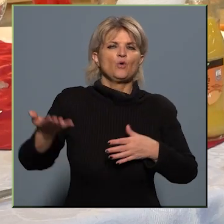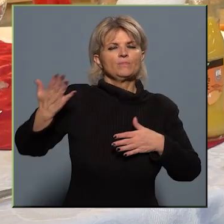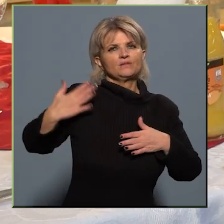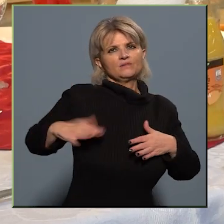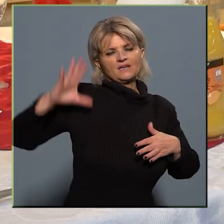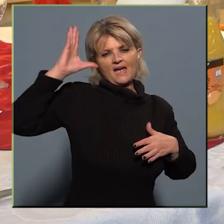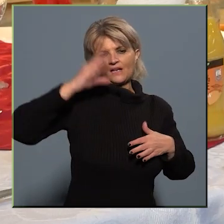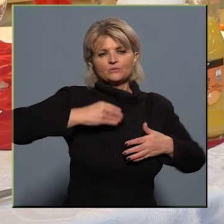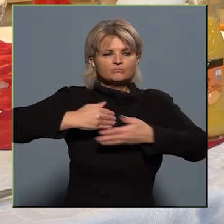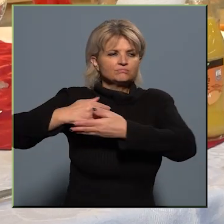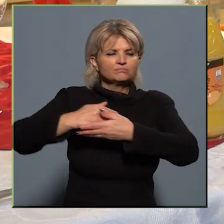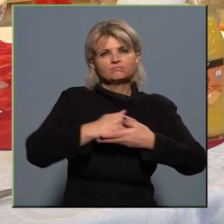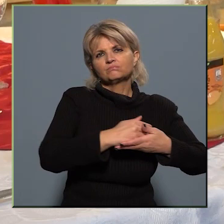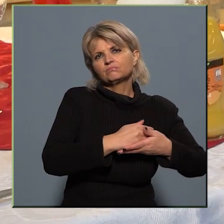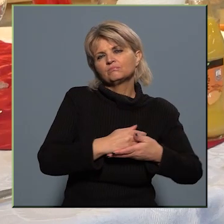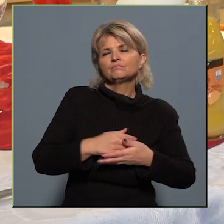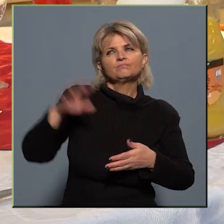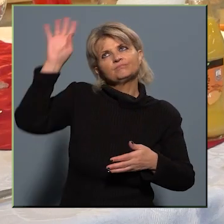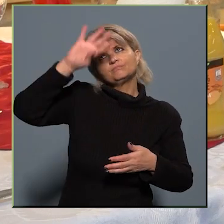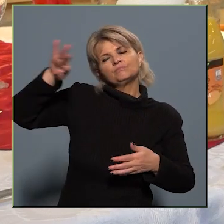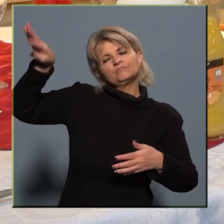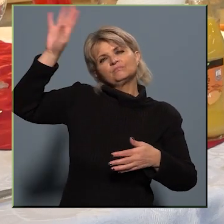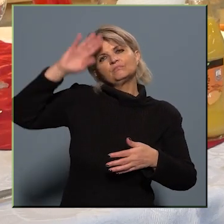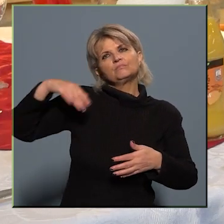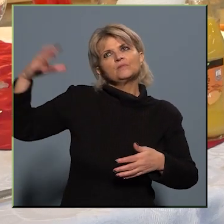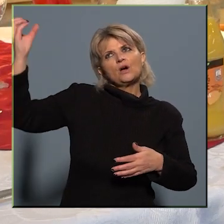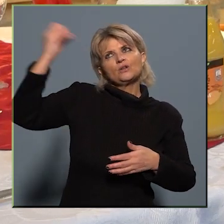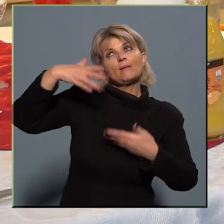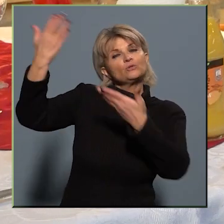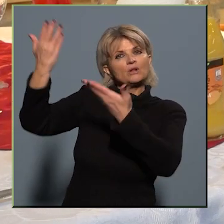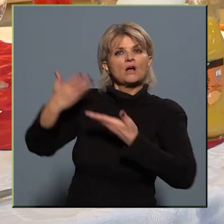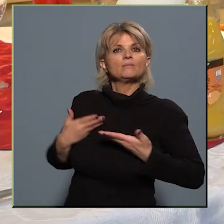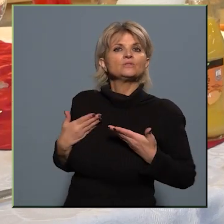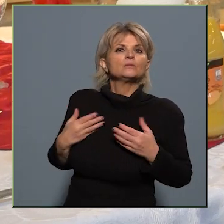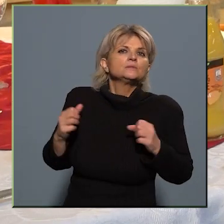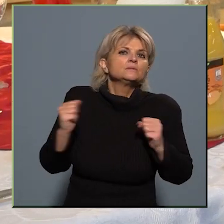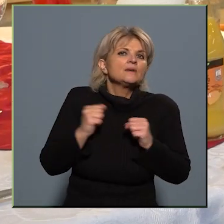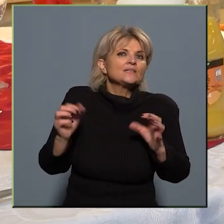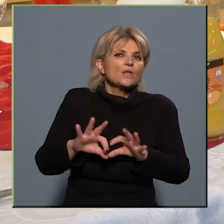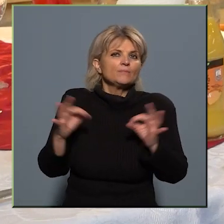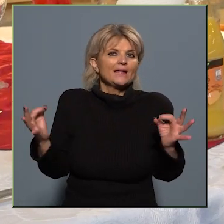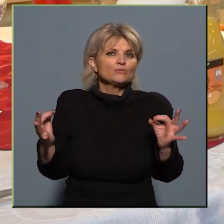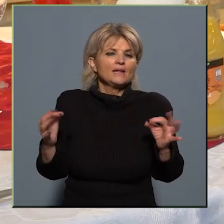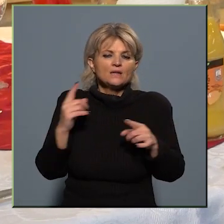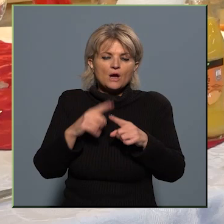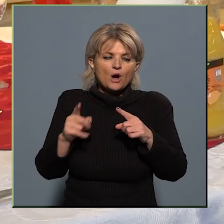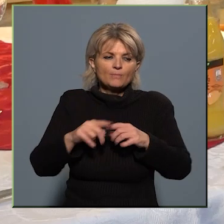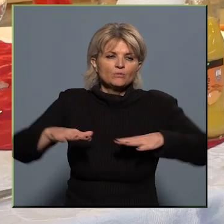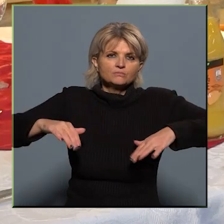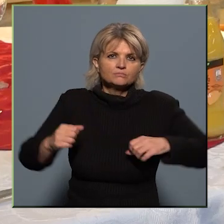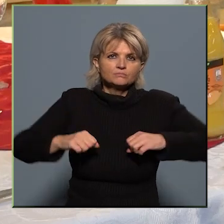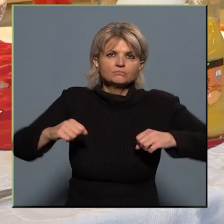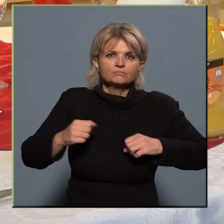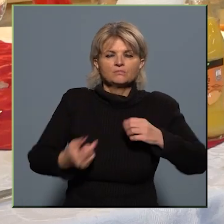estéken ölembe bújva elmereng hol csuhámon. A naptól kaptam, fáztam nélküled, apró száncsapásod